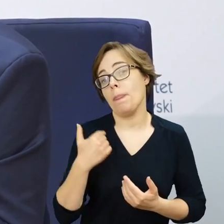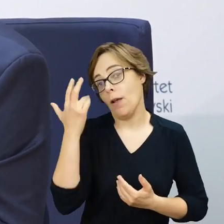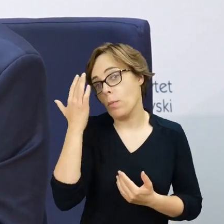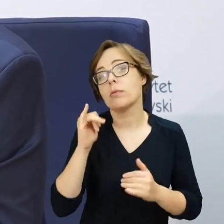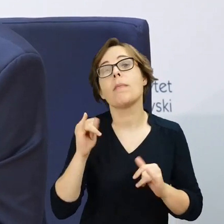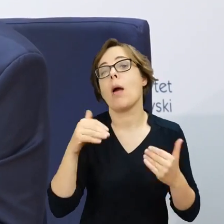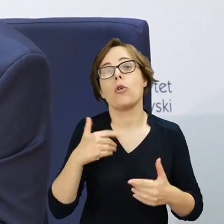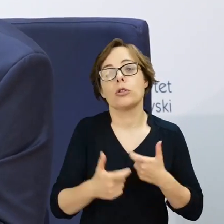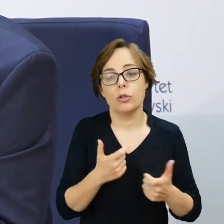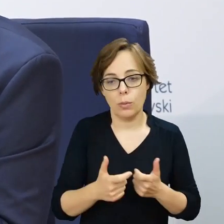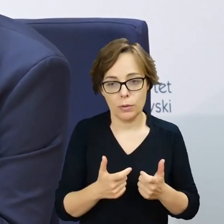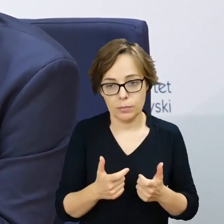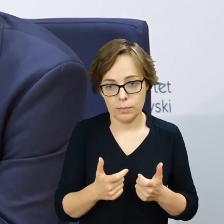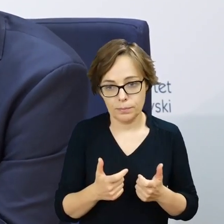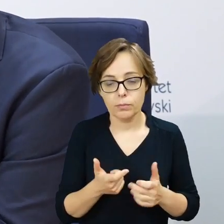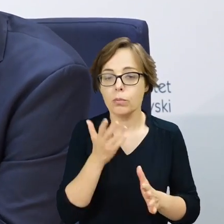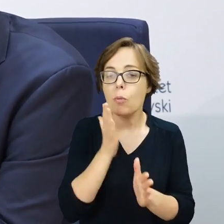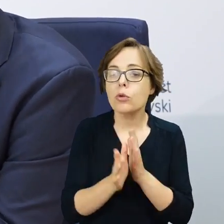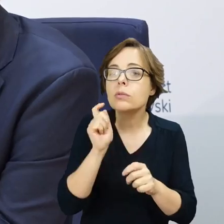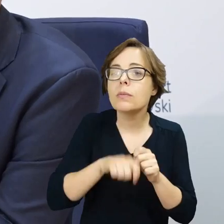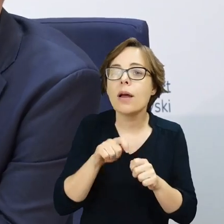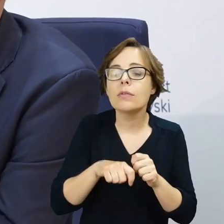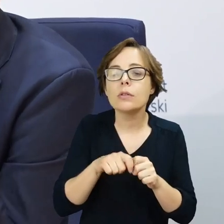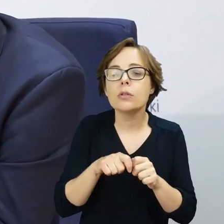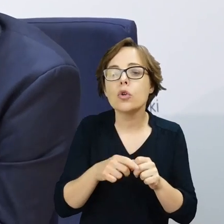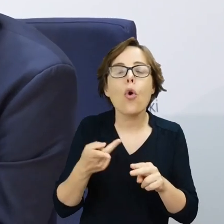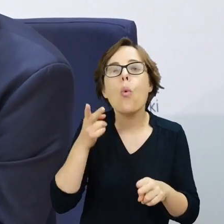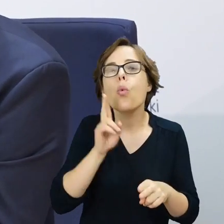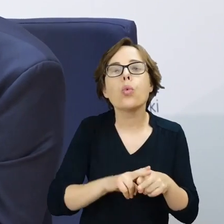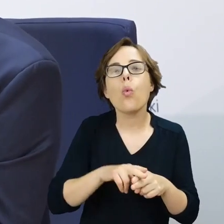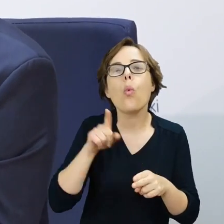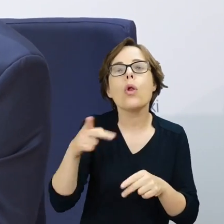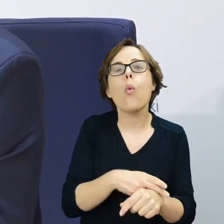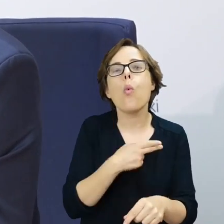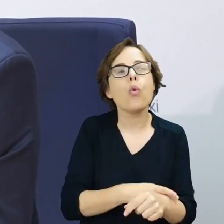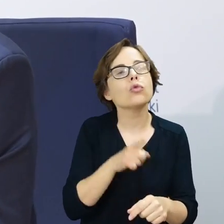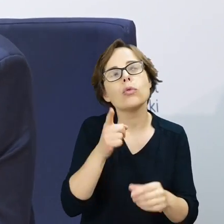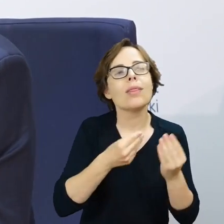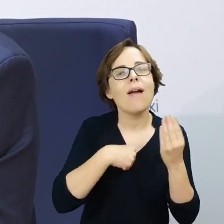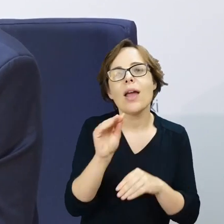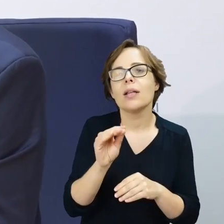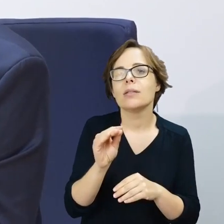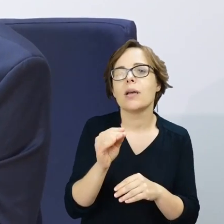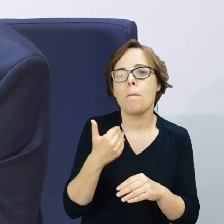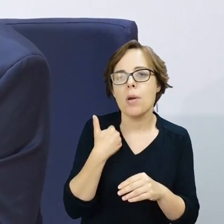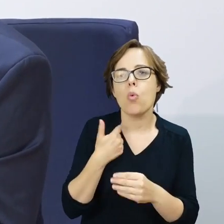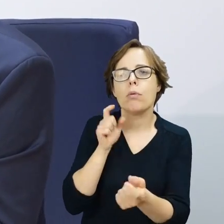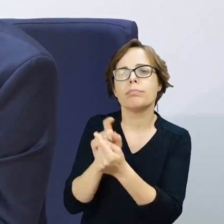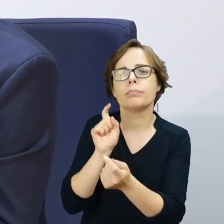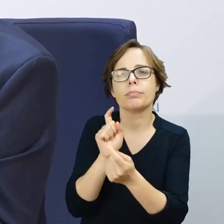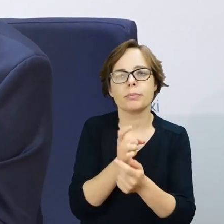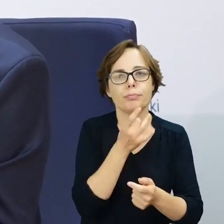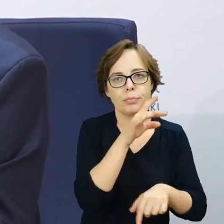sposób, to znaczy sprawdzić, jaki organ administracji miał najwięcej spraw w sądach administracyjnych, potem znaleźć jakiegoś emerytowanego pracownika